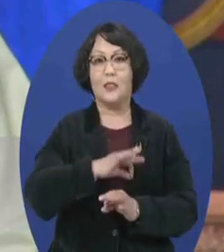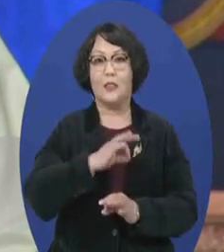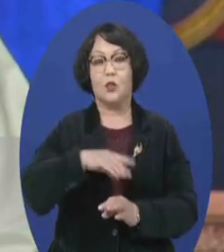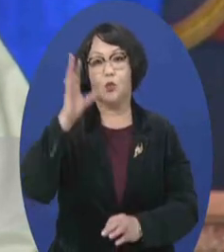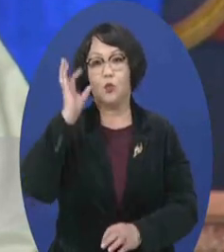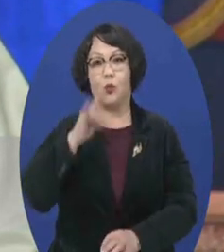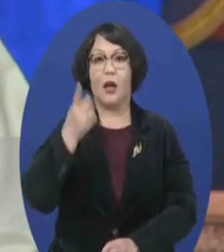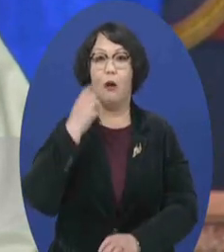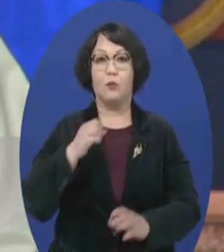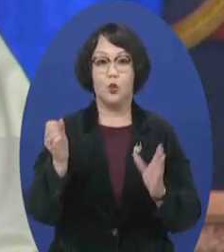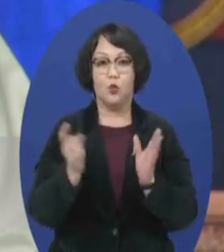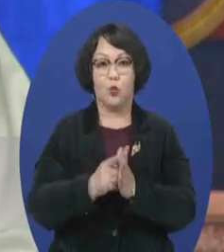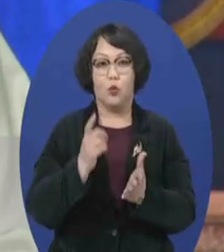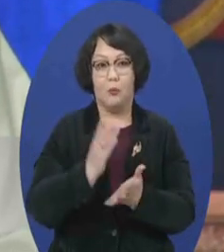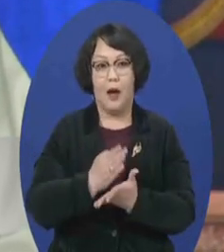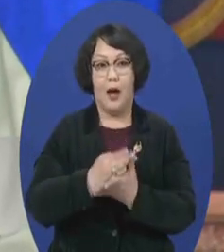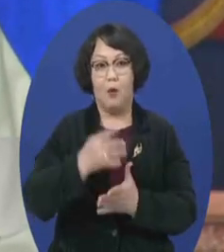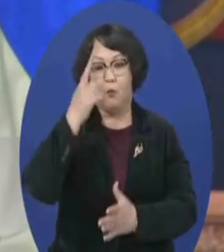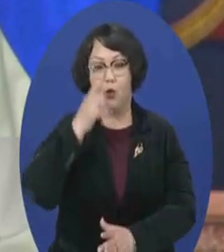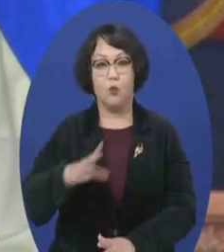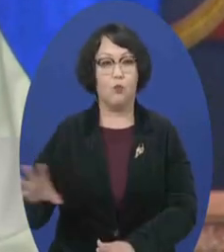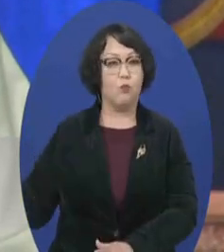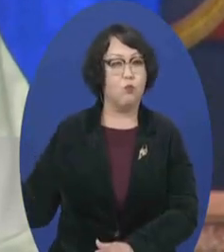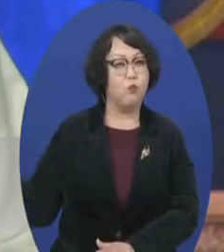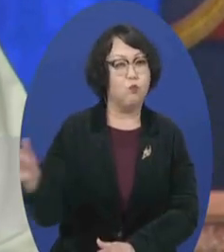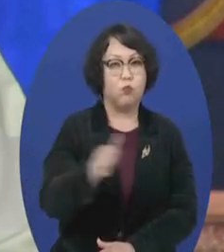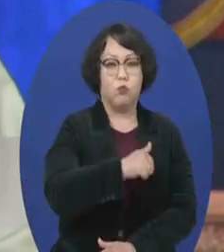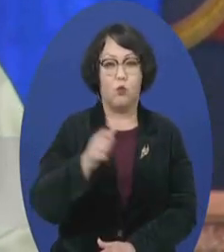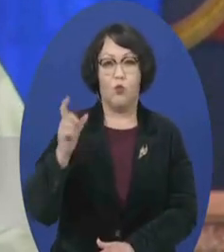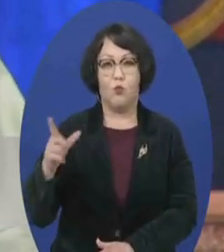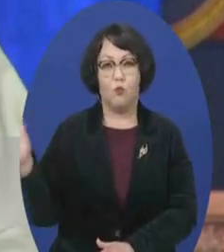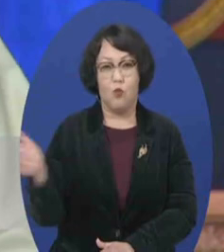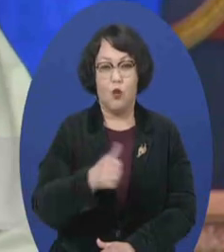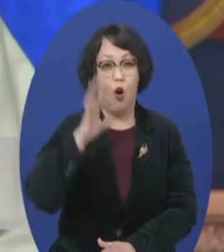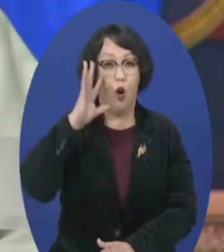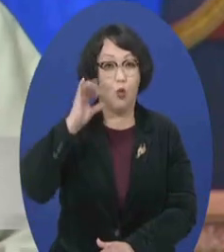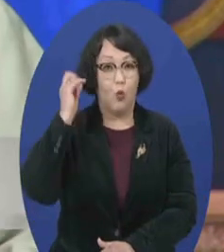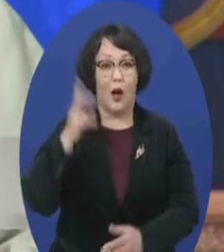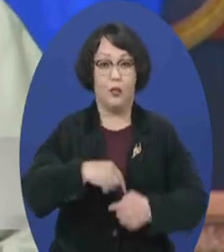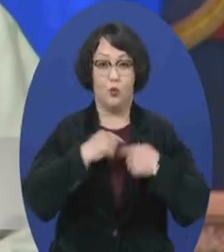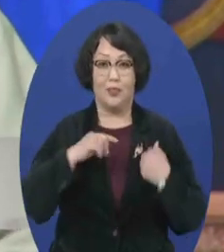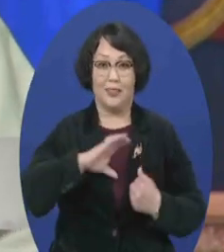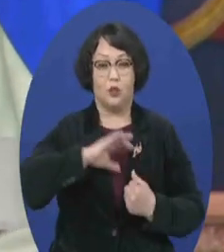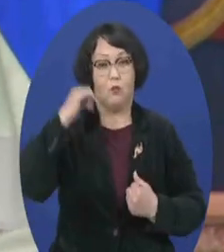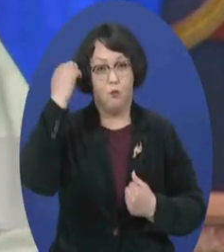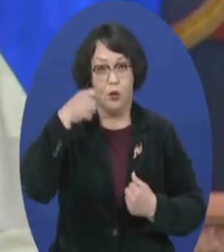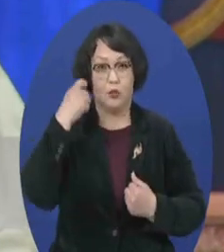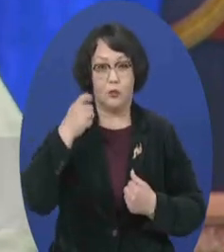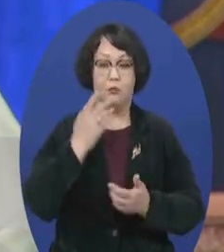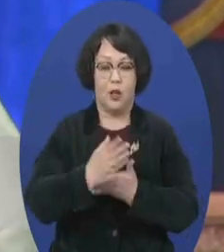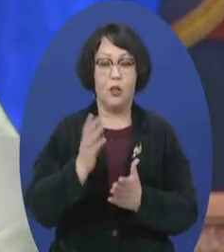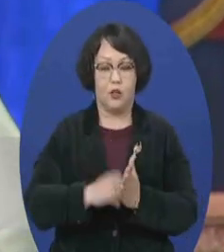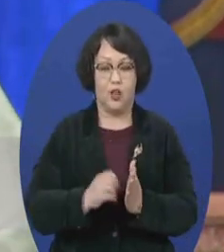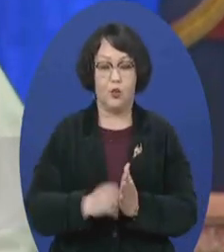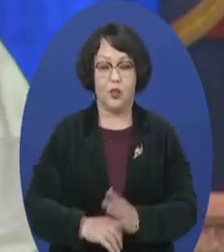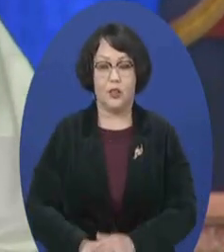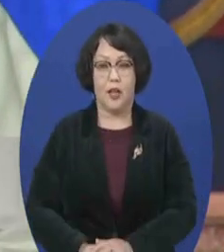явдал нэн чухал гэдгийг Монголын хүн бүр оюун санаа зүрх сэтгэлдээ бодож явах учиртай